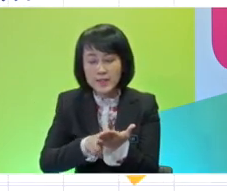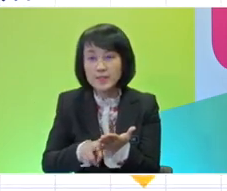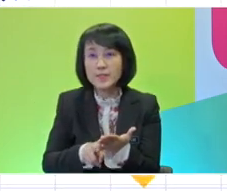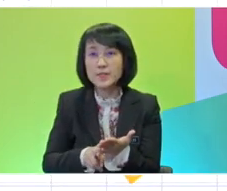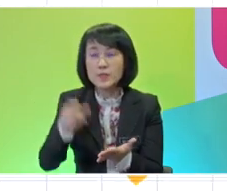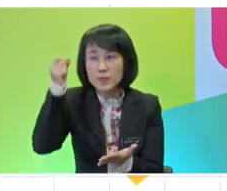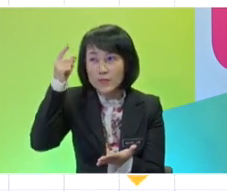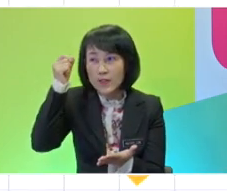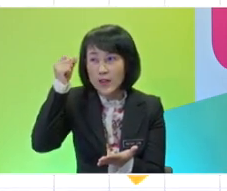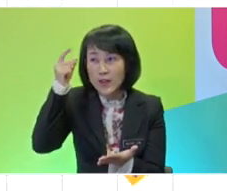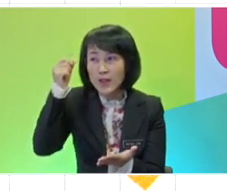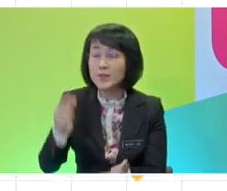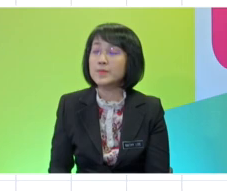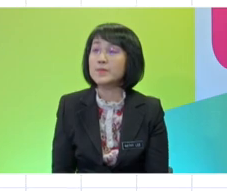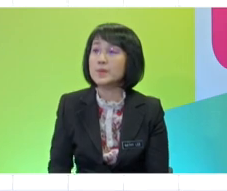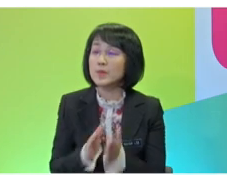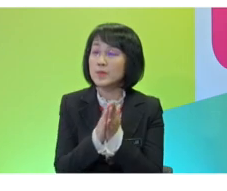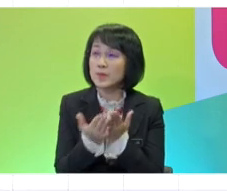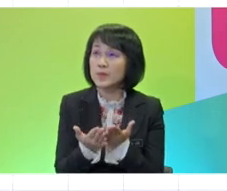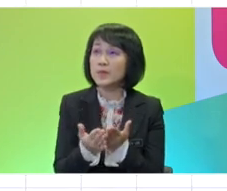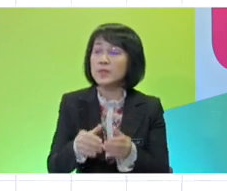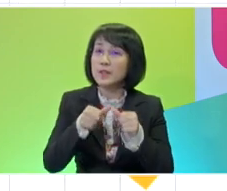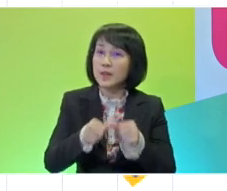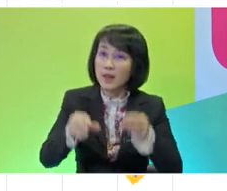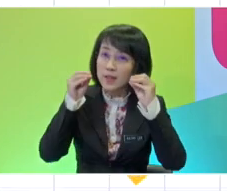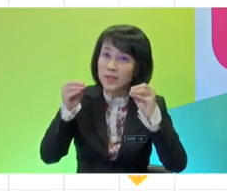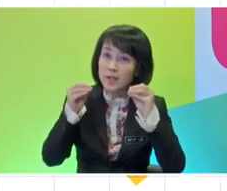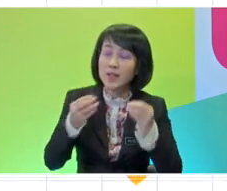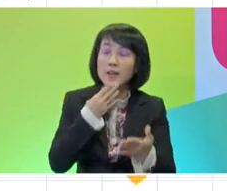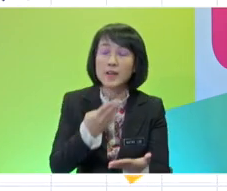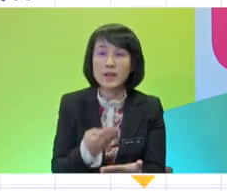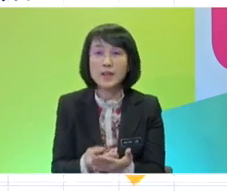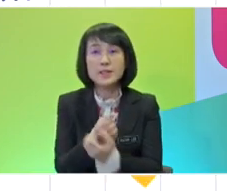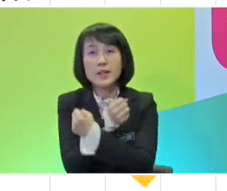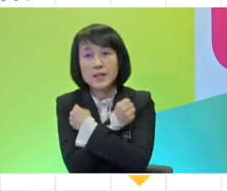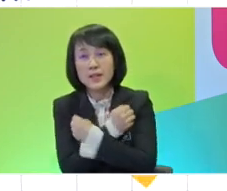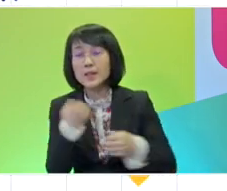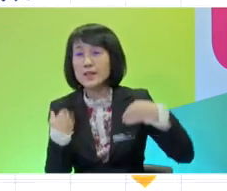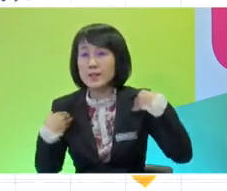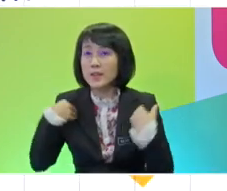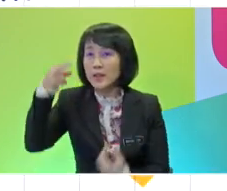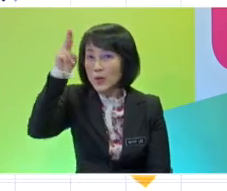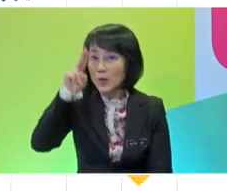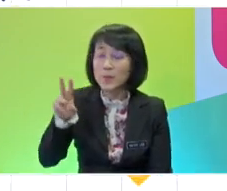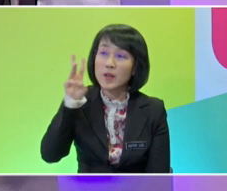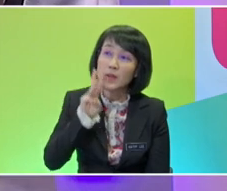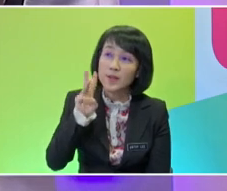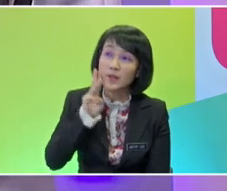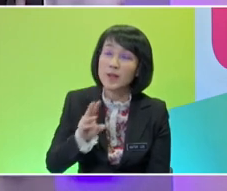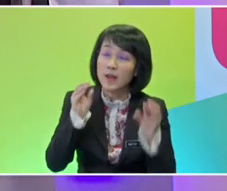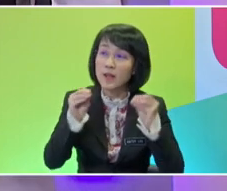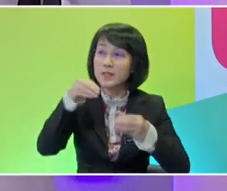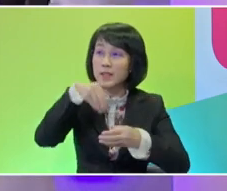menekankan tak ajaran yang baik harus menghormati juga misi sayang kepada binatang mohon mati wanita jadi ini diajarkan dalam tuh